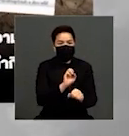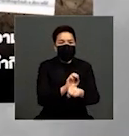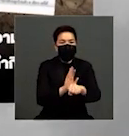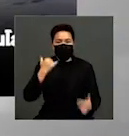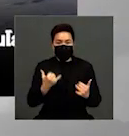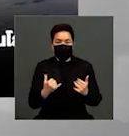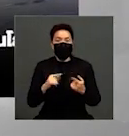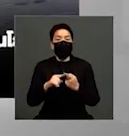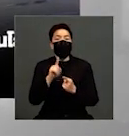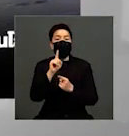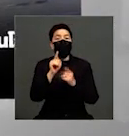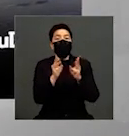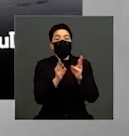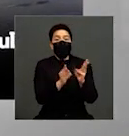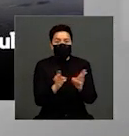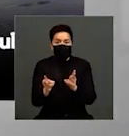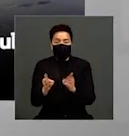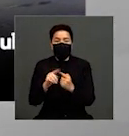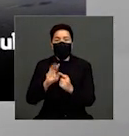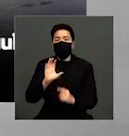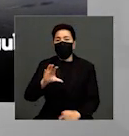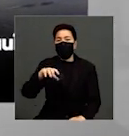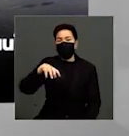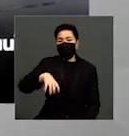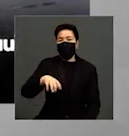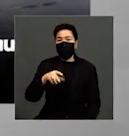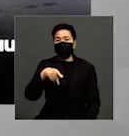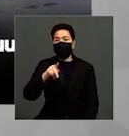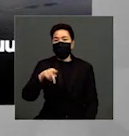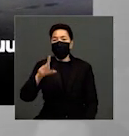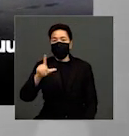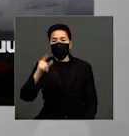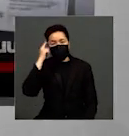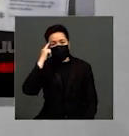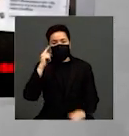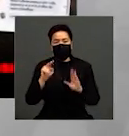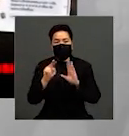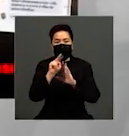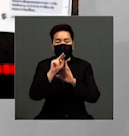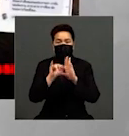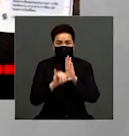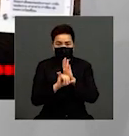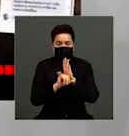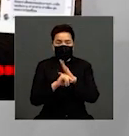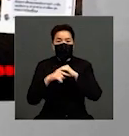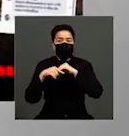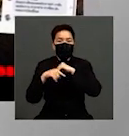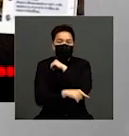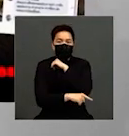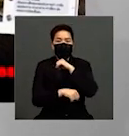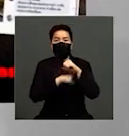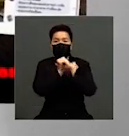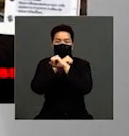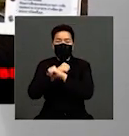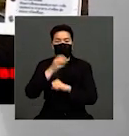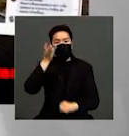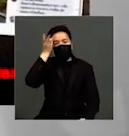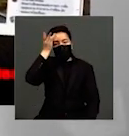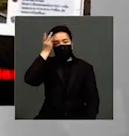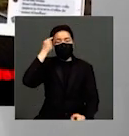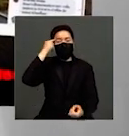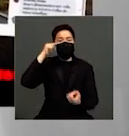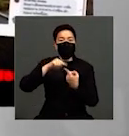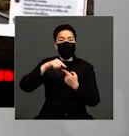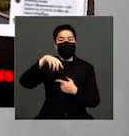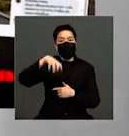รื่องเจ้าหน้าที่ของรัฐที่มีการกระทำความผิดตอนตำแหน่งหน้าที่หรือทุจริตบ้างนะครับพอเราได้รับข่าวสารเนี่ยก็จะส่งเข้ามาในศูนย์กลาง CDC